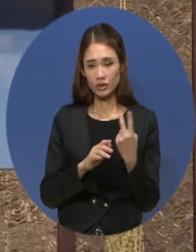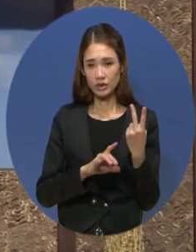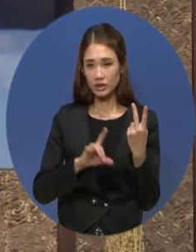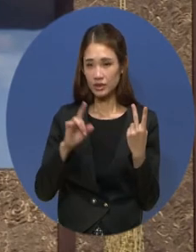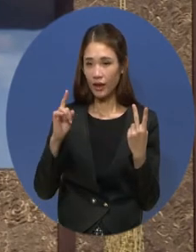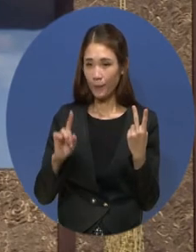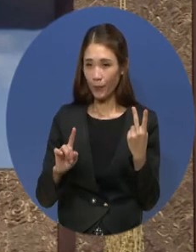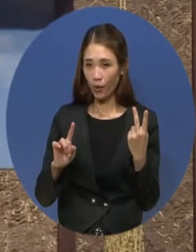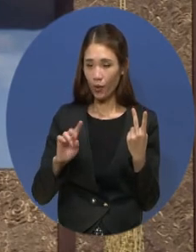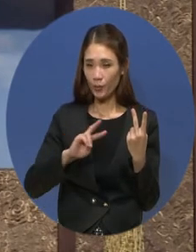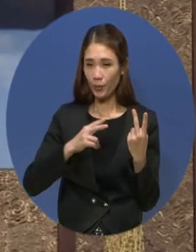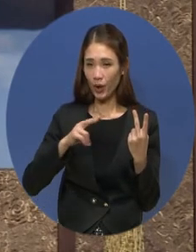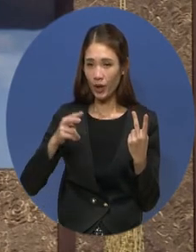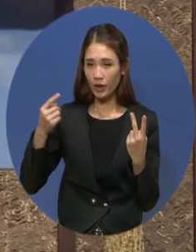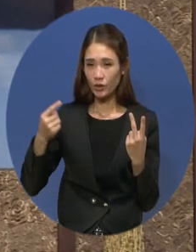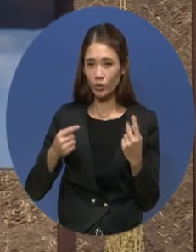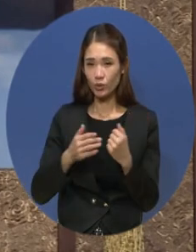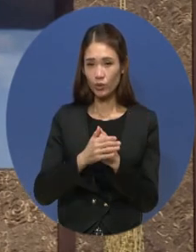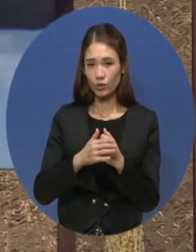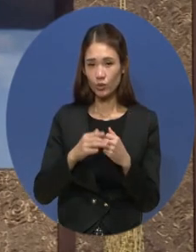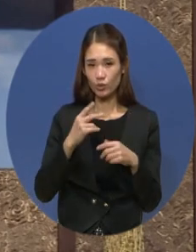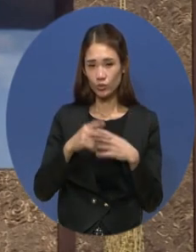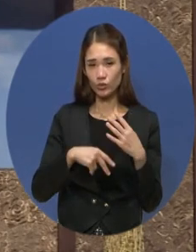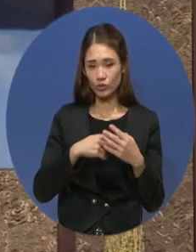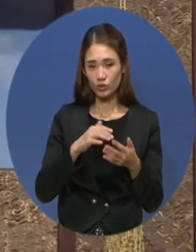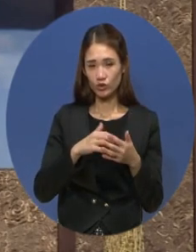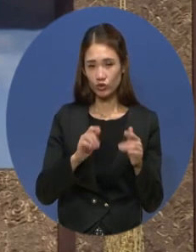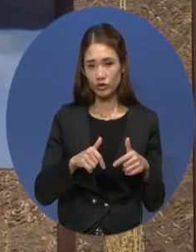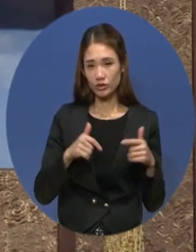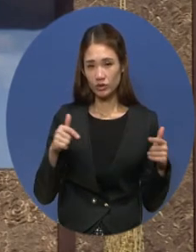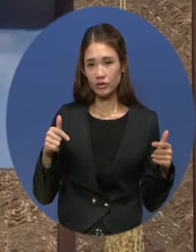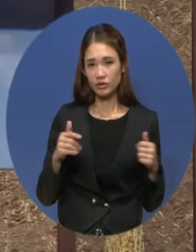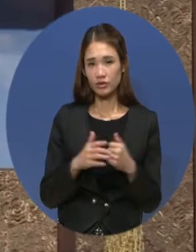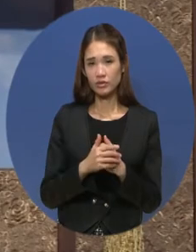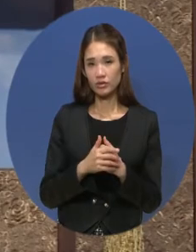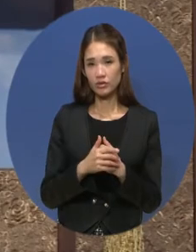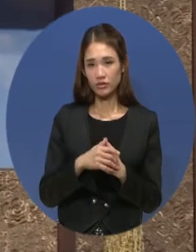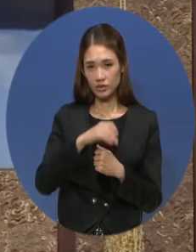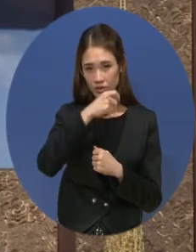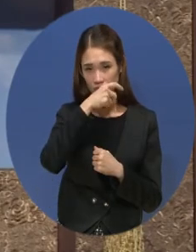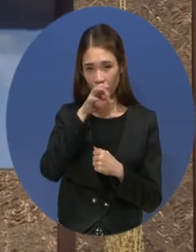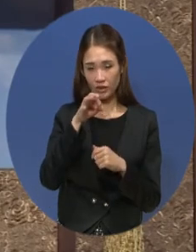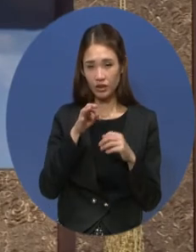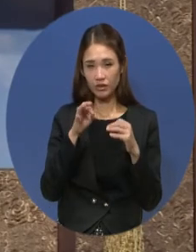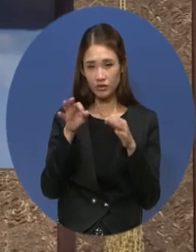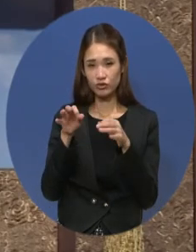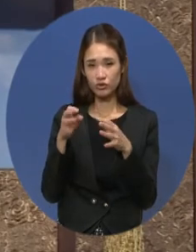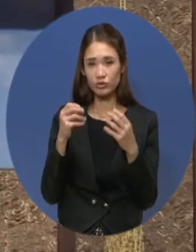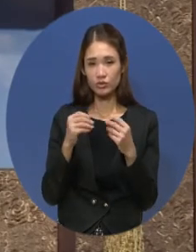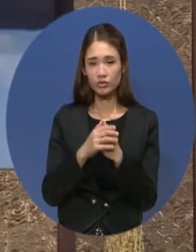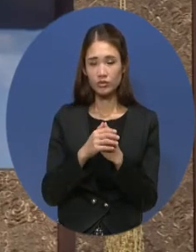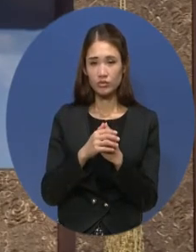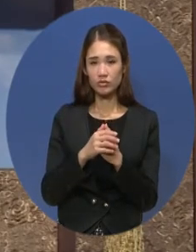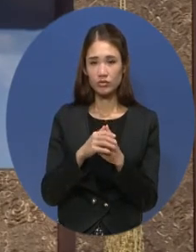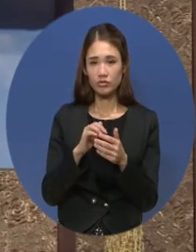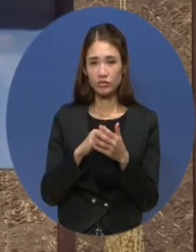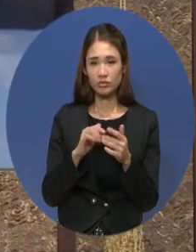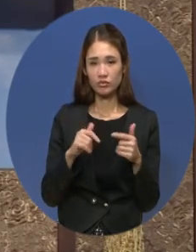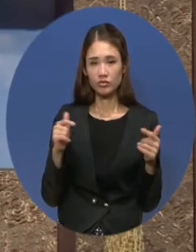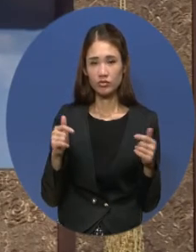보니까 프로그램 건수가 2배로 이제 늘어날 수밖에 없는 거예요 예산도 많이 들어가고 해커스 들은